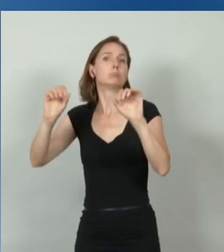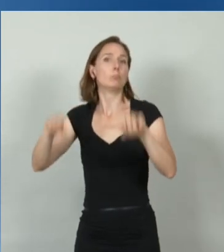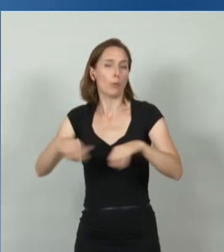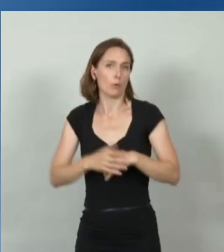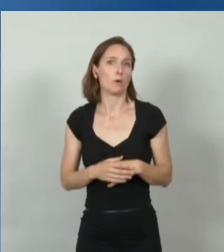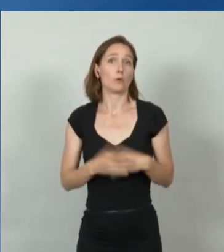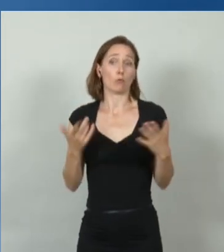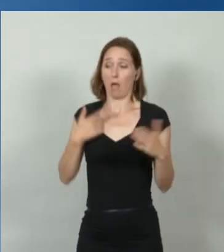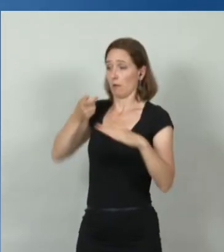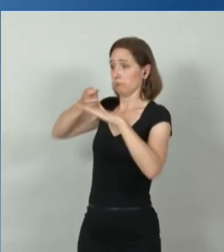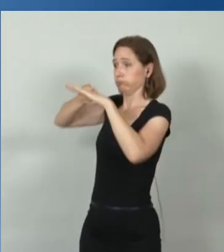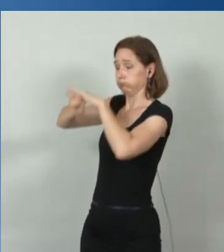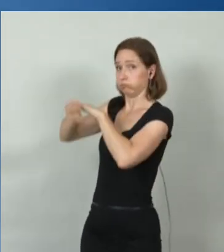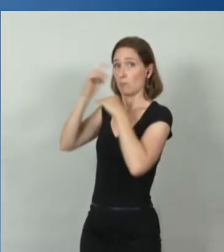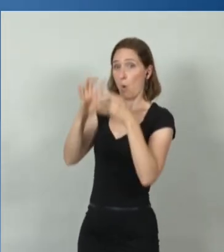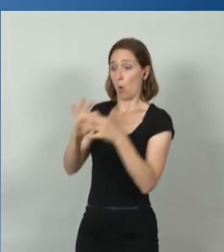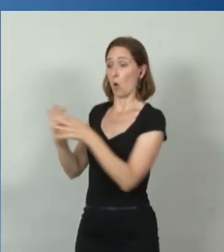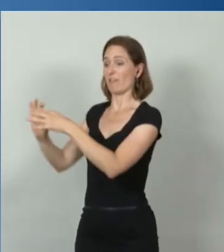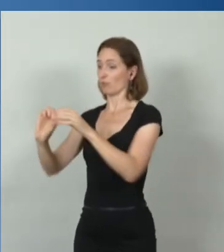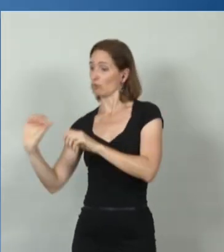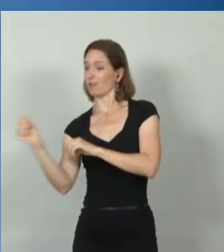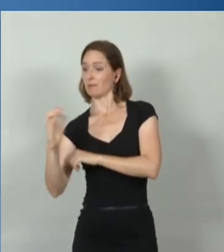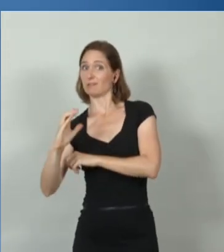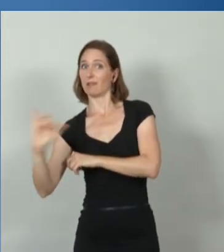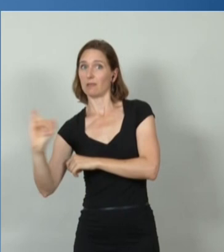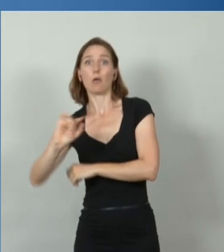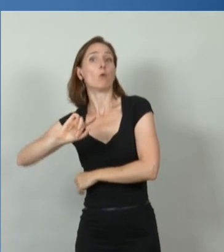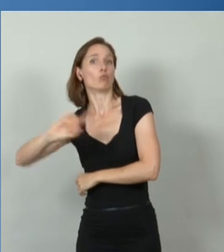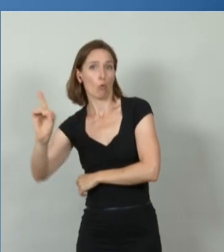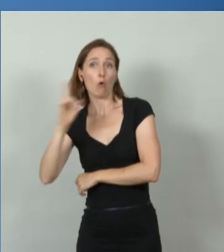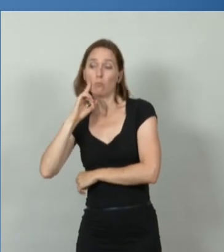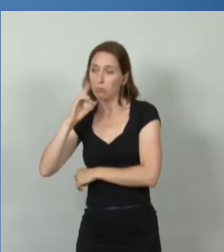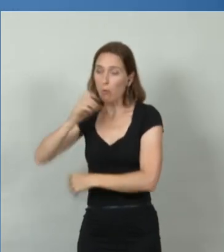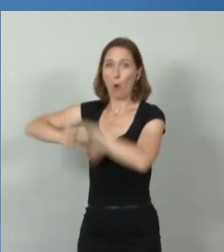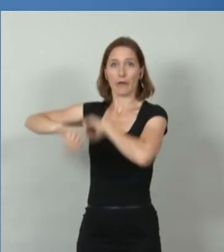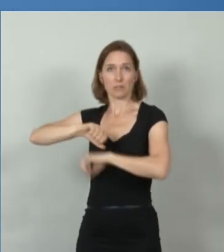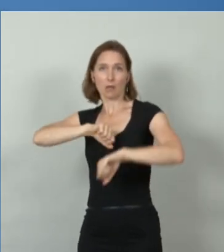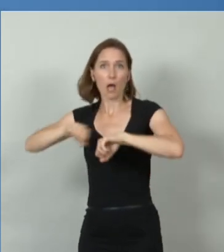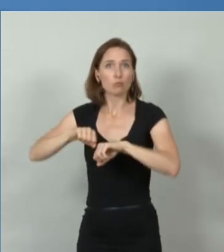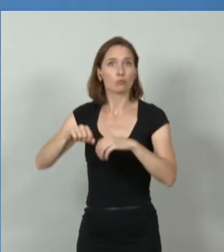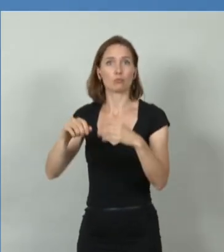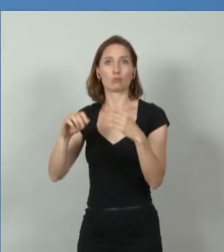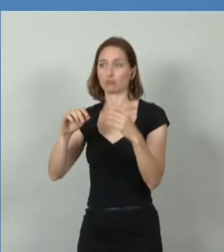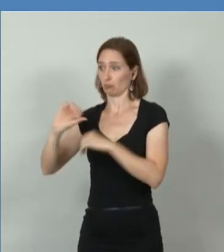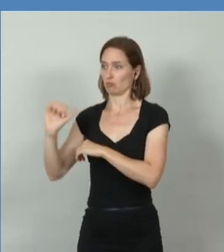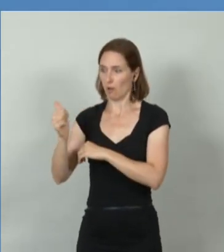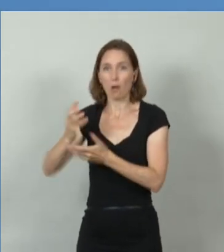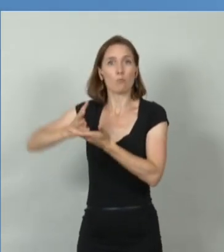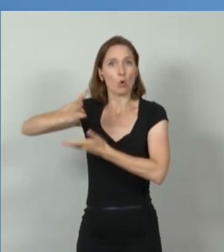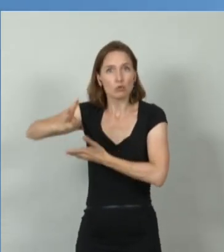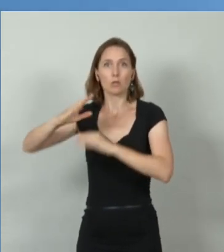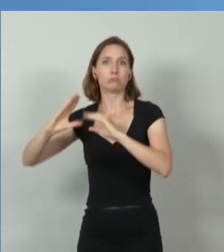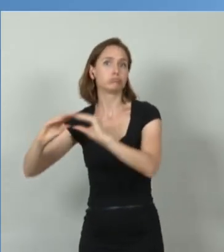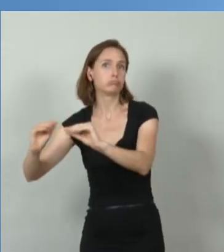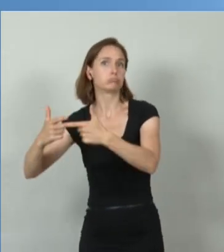n'est pas une subvention pour la coordination des CCI mais bien pour permettre la réalisation des actions et des projets de ceci mettre en oeuvre leur propre